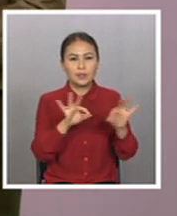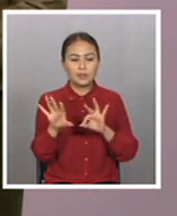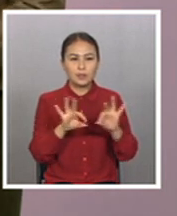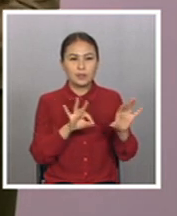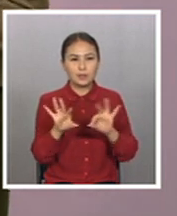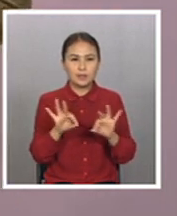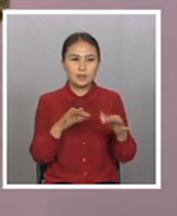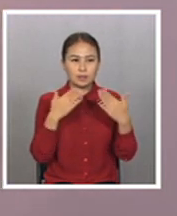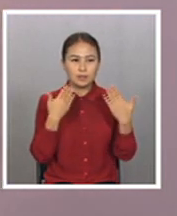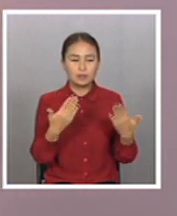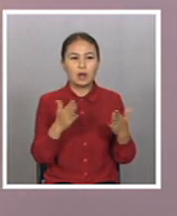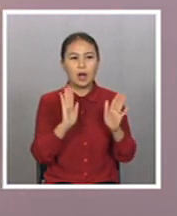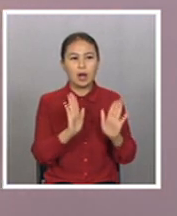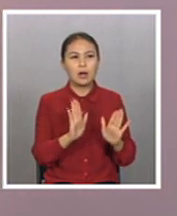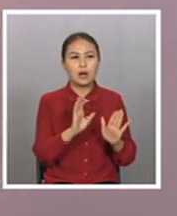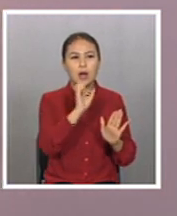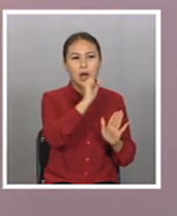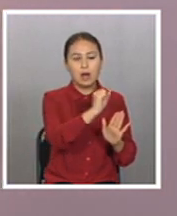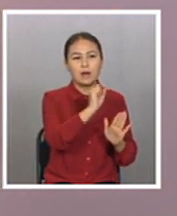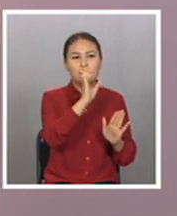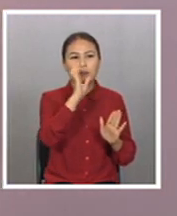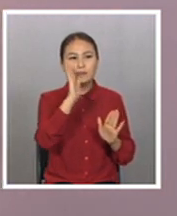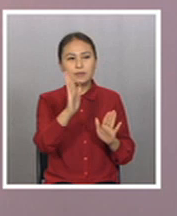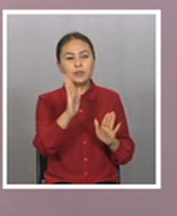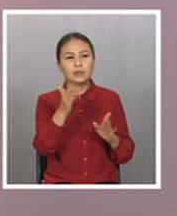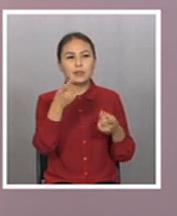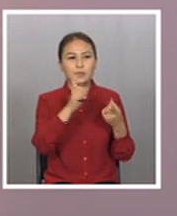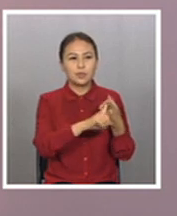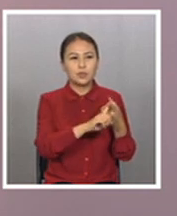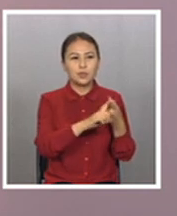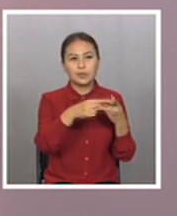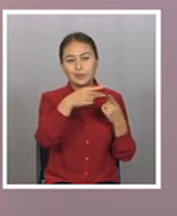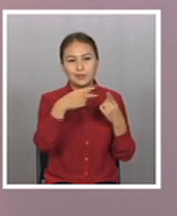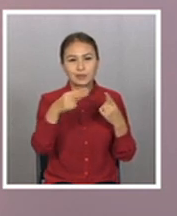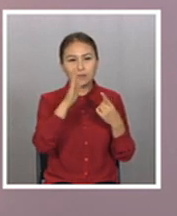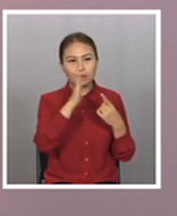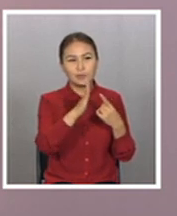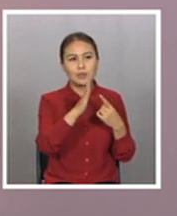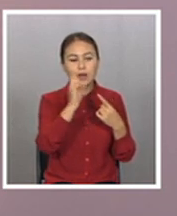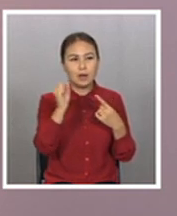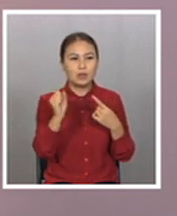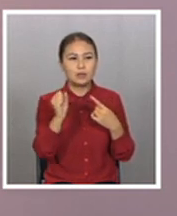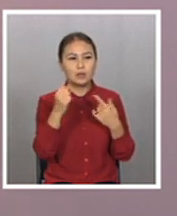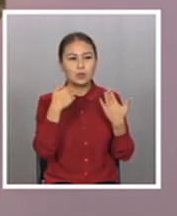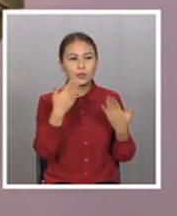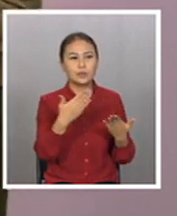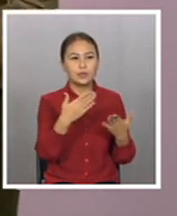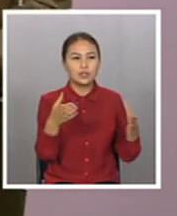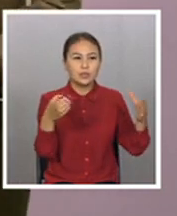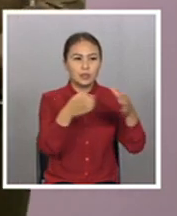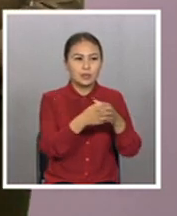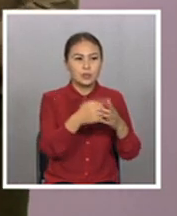қасиеті, ал А және В жиынының қиылысуы мен тең В жиыны мен А жиынының қиылысуы бұл